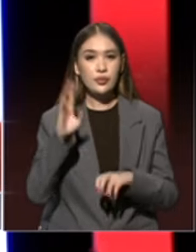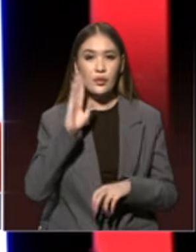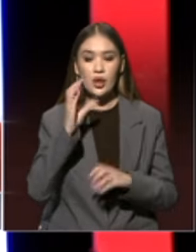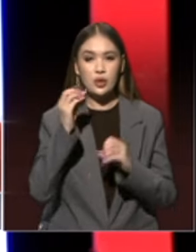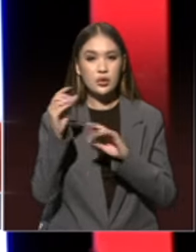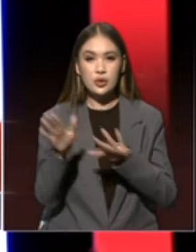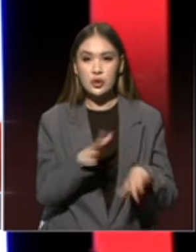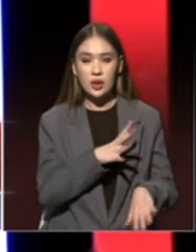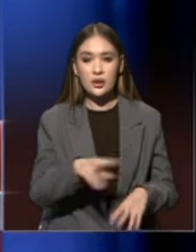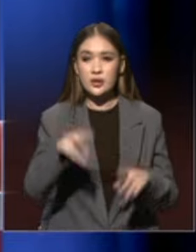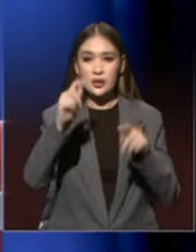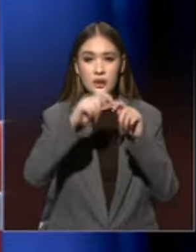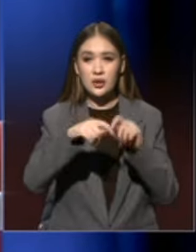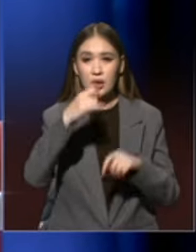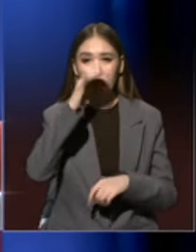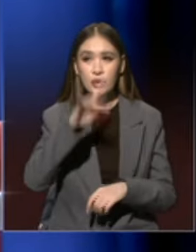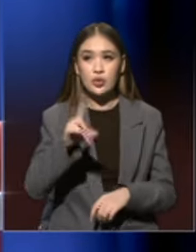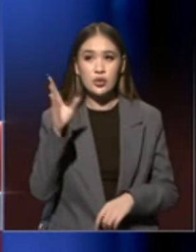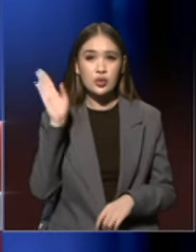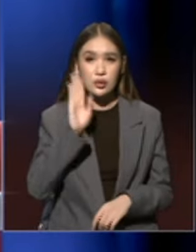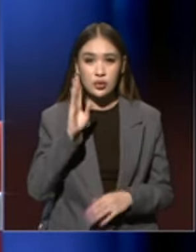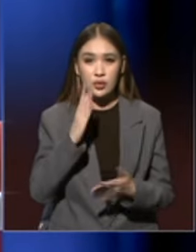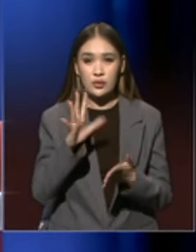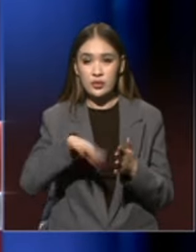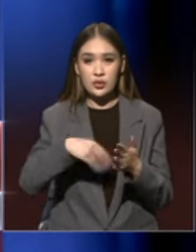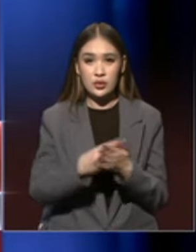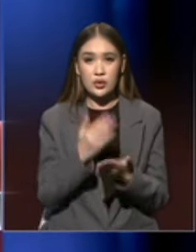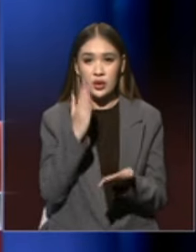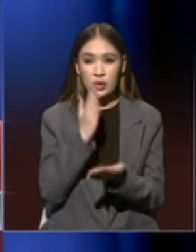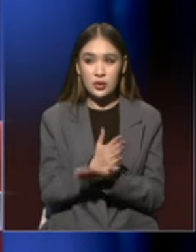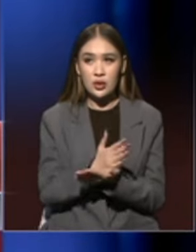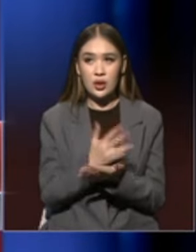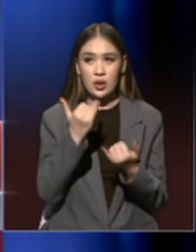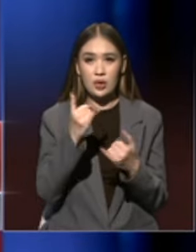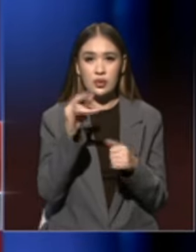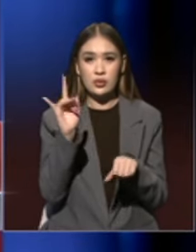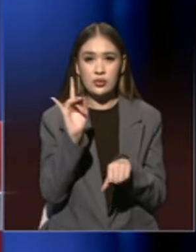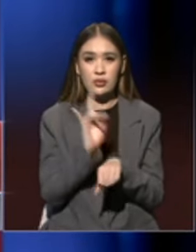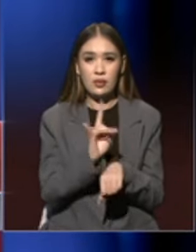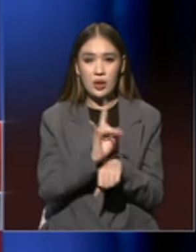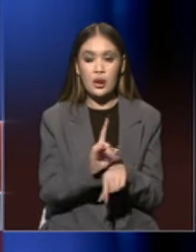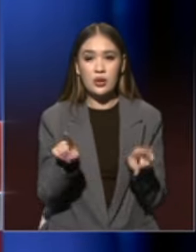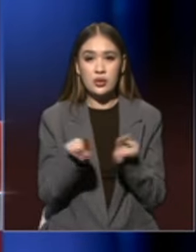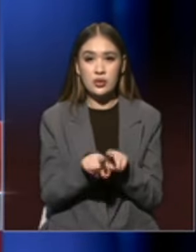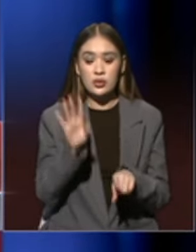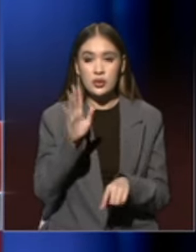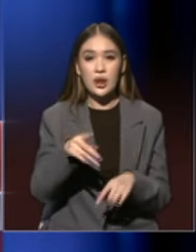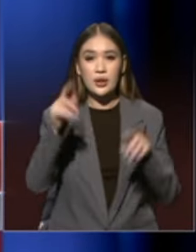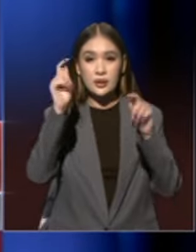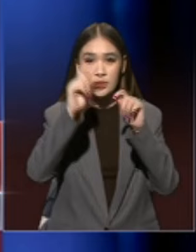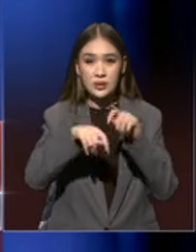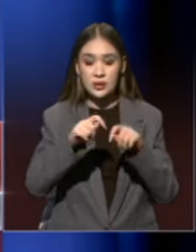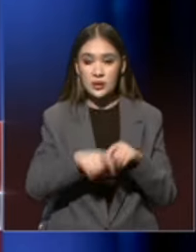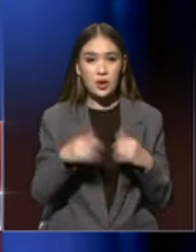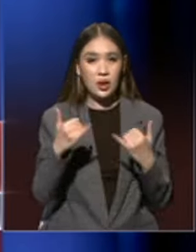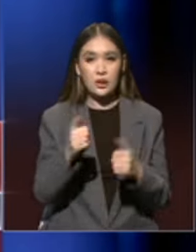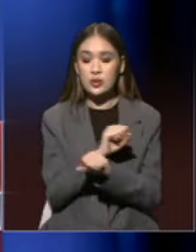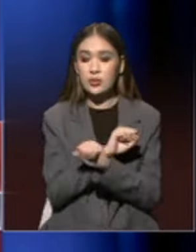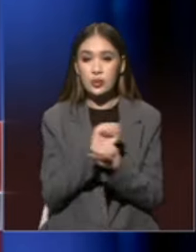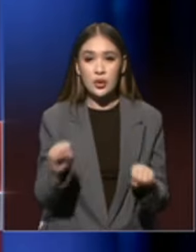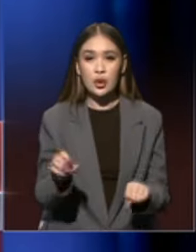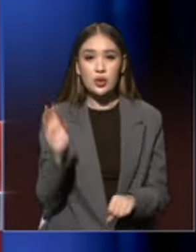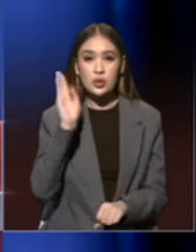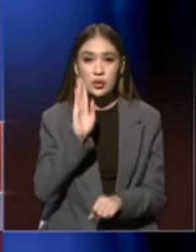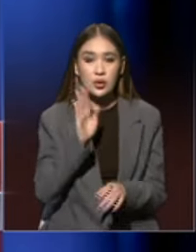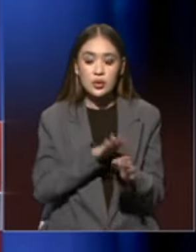тексеру жұмыстарын жасай алмайды, өйткені бешеден тұрған су ол ертең қазір өтірік бағалау болады. Тексеру жұмыстарын қазір жасауға болмайды бұл жерде. су